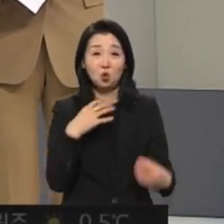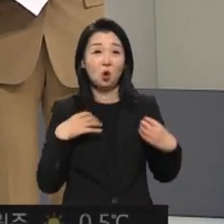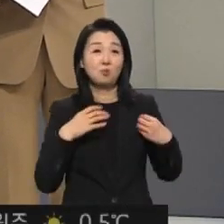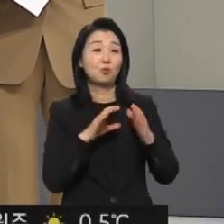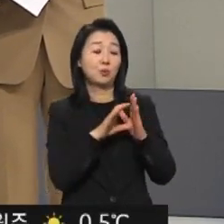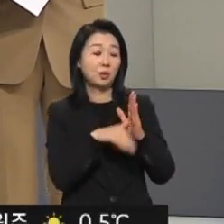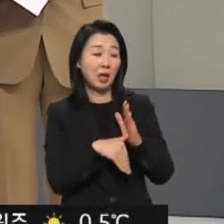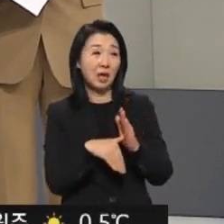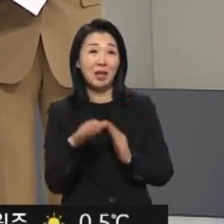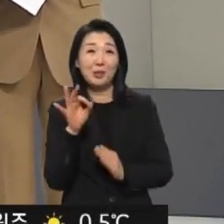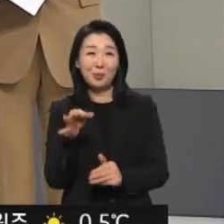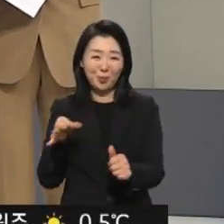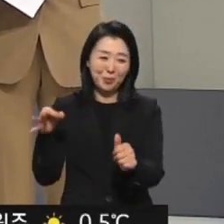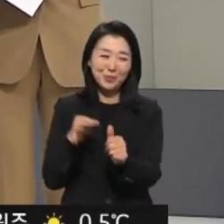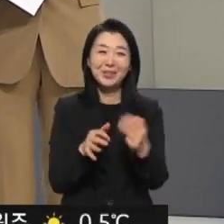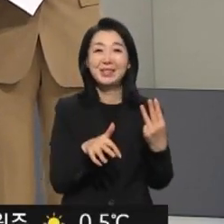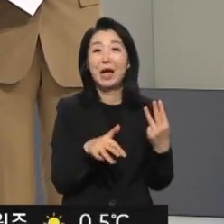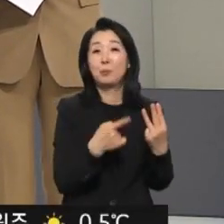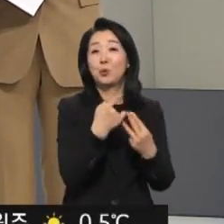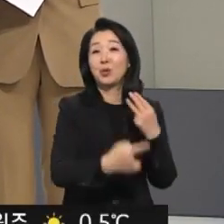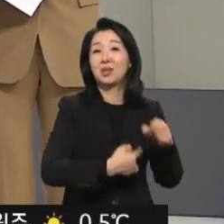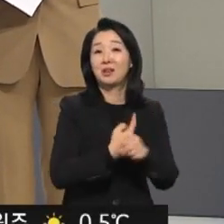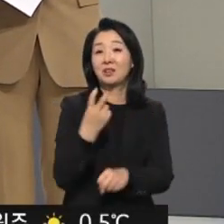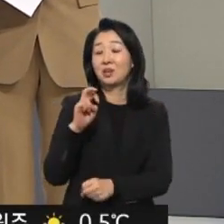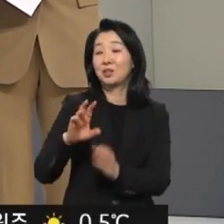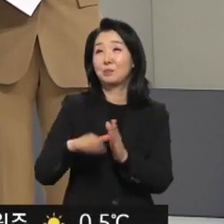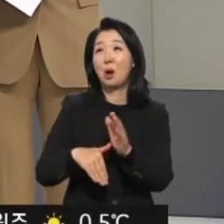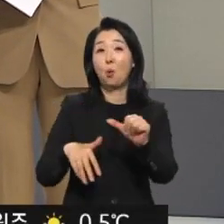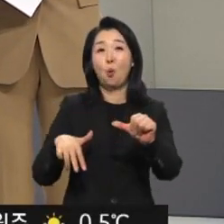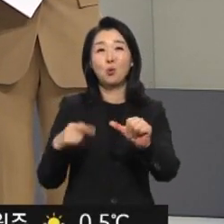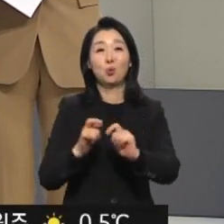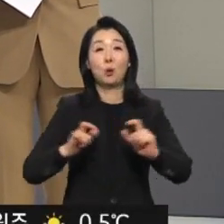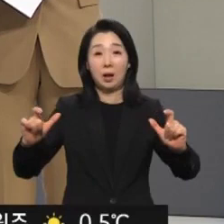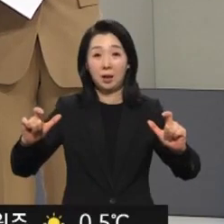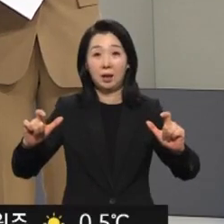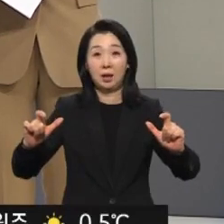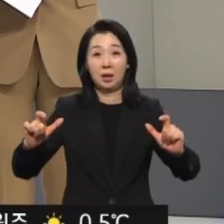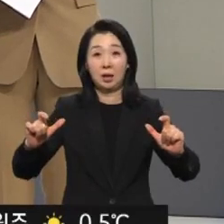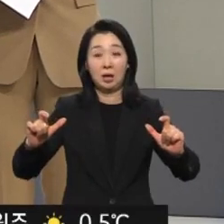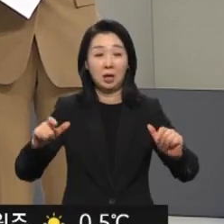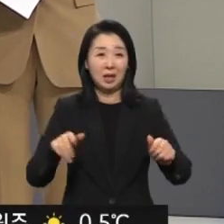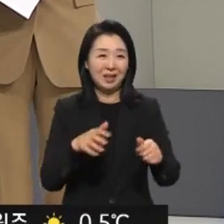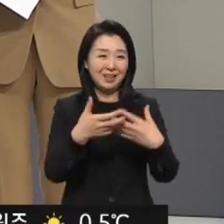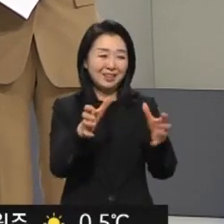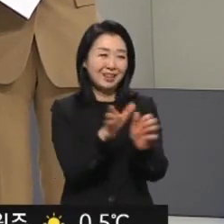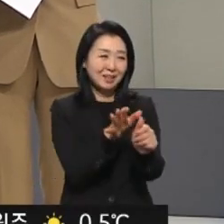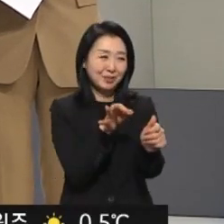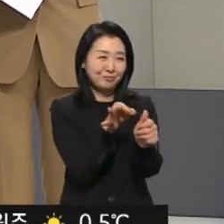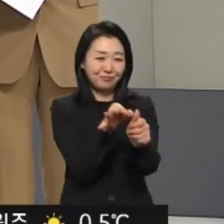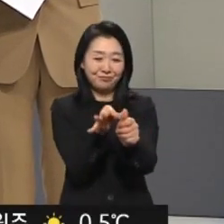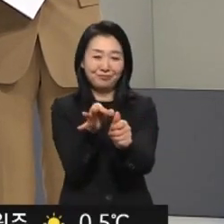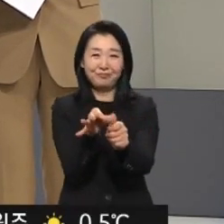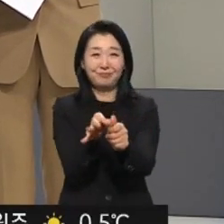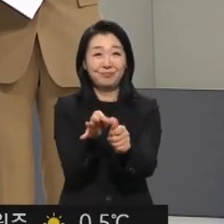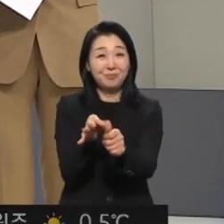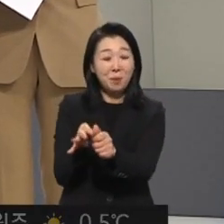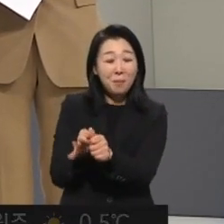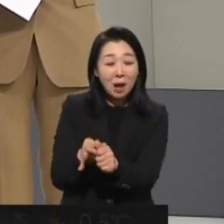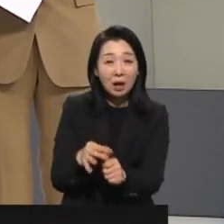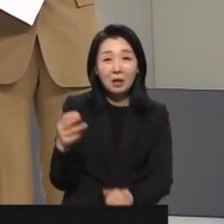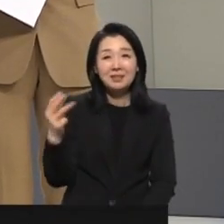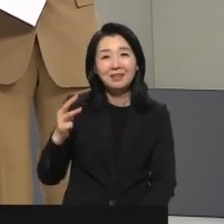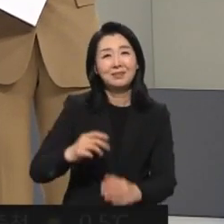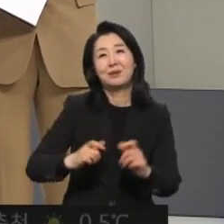3조 원대였던 1년치 보조금은 2022년 5조 원대로 늘었습니다. 지원단체도 같은 기간 4천 개